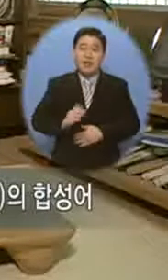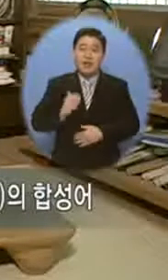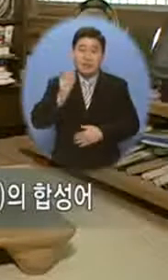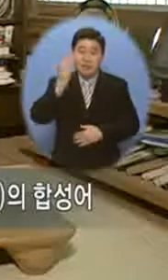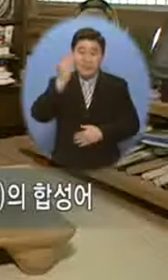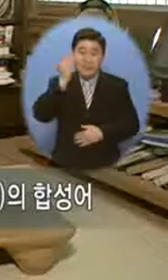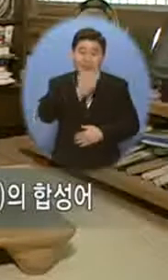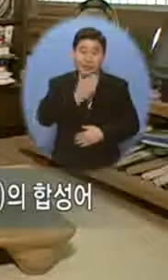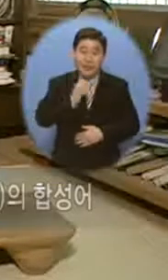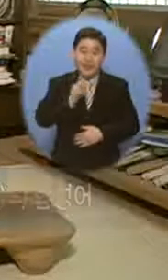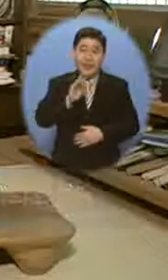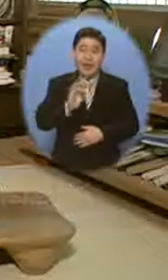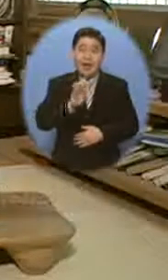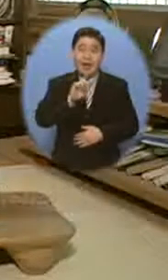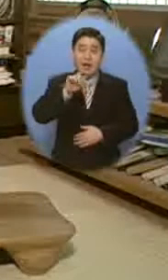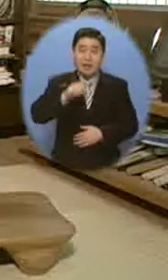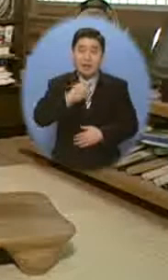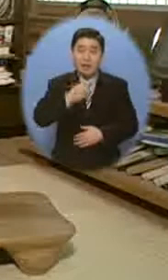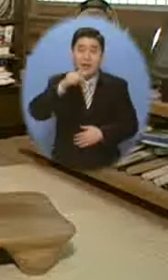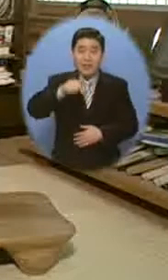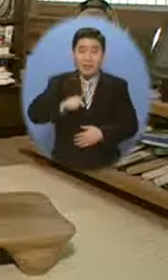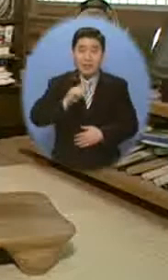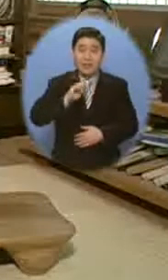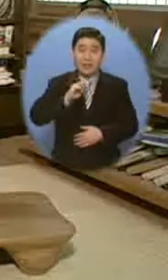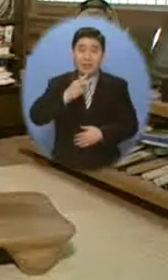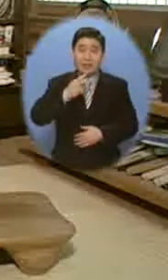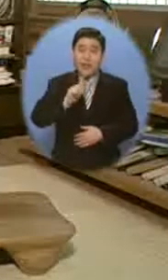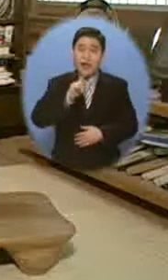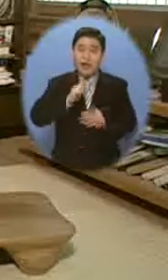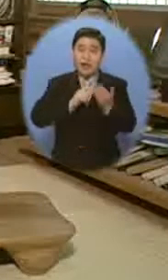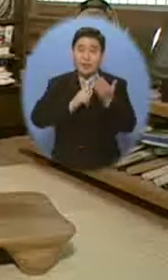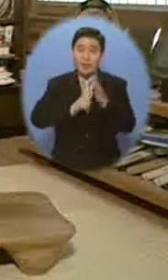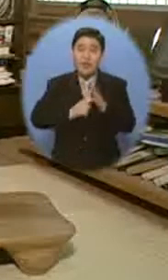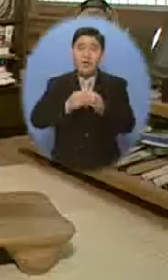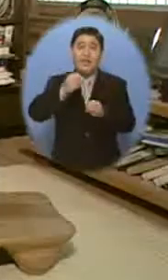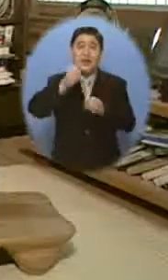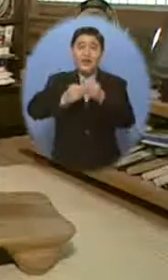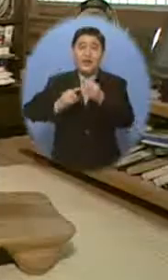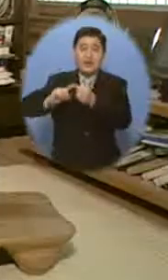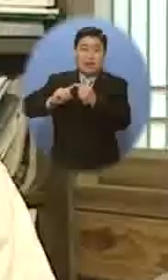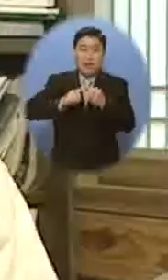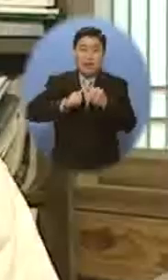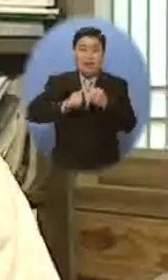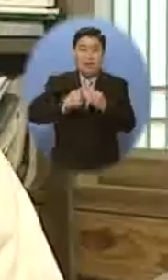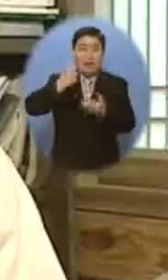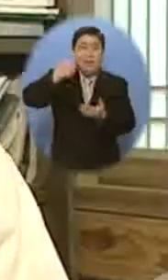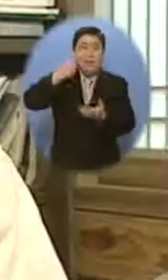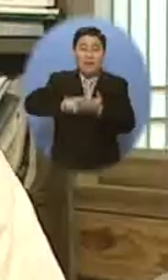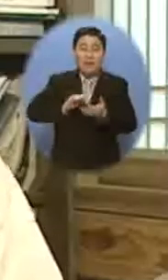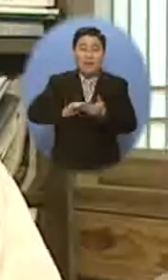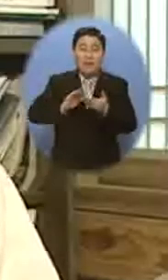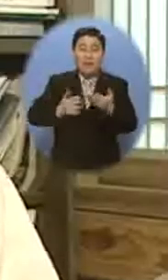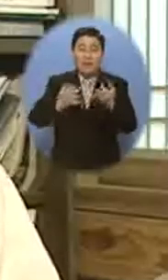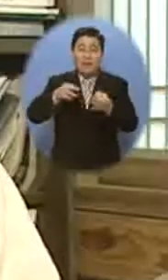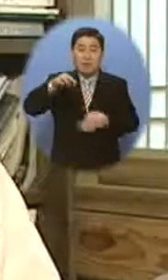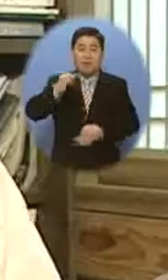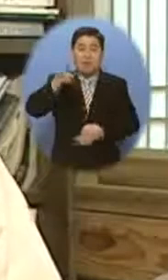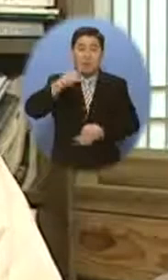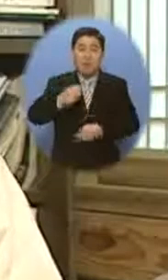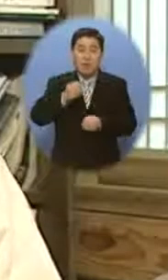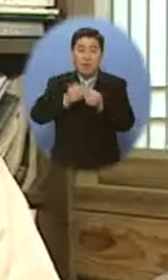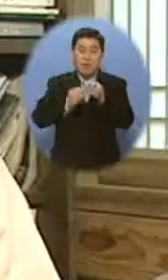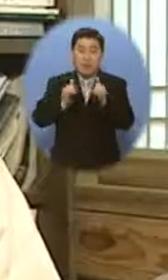투명한 것을 향맑다고 표현하는 것, 이것은 아주 아름다운 시인만의 발견이거든요. 가령 김소월의